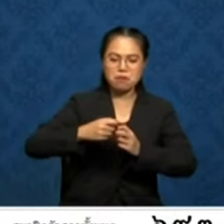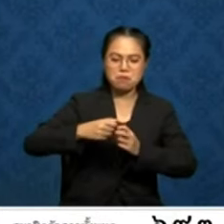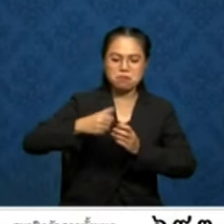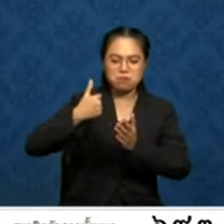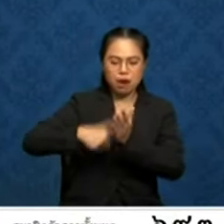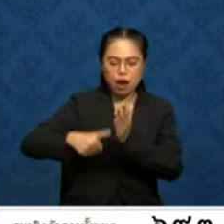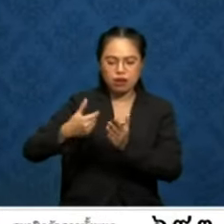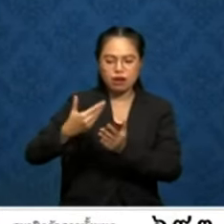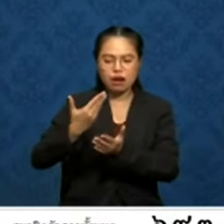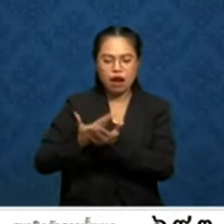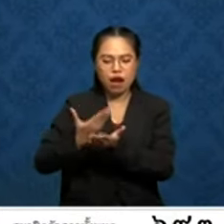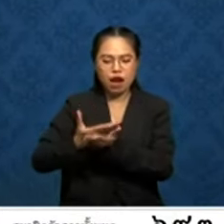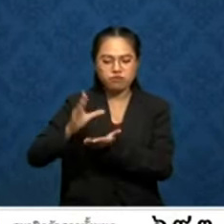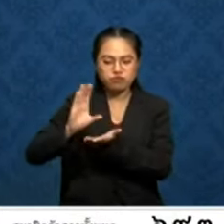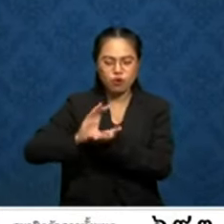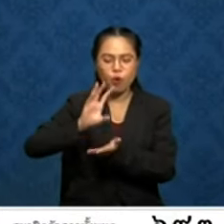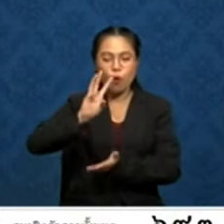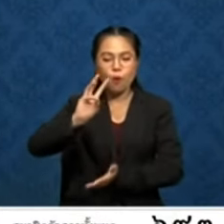ท